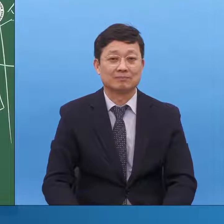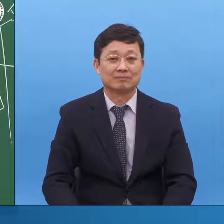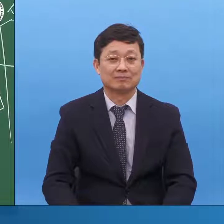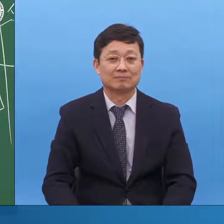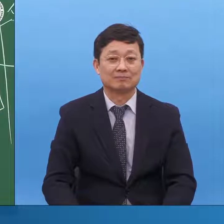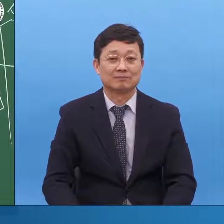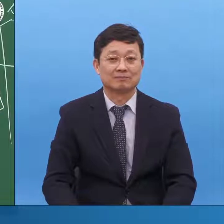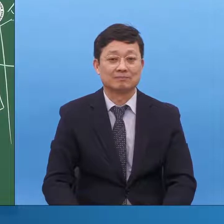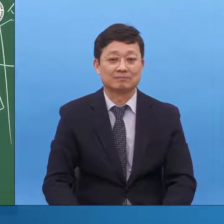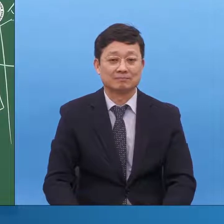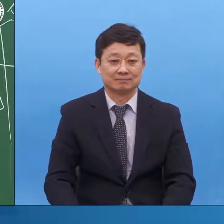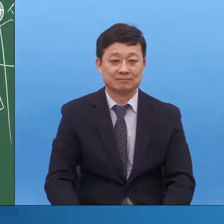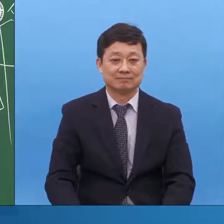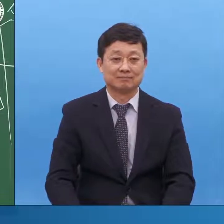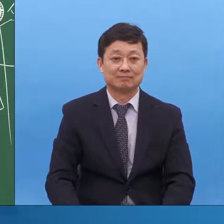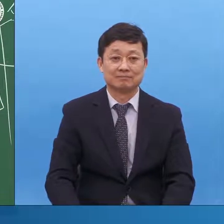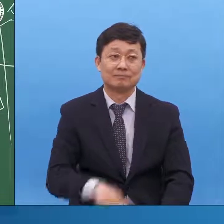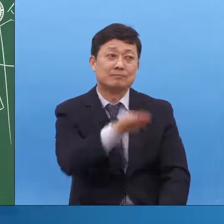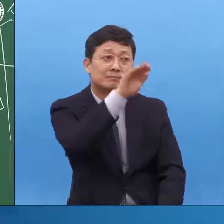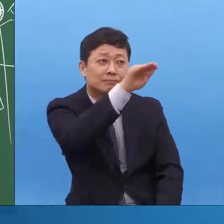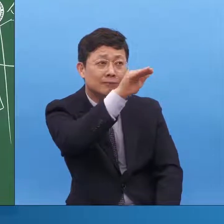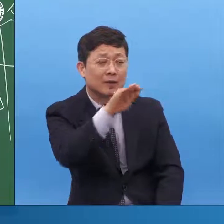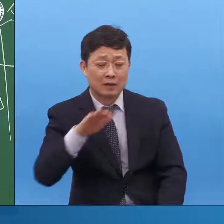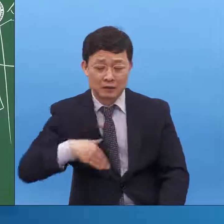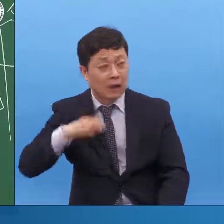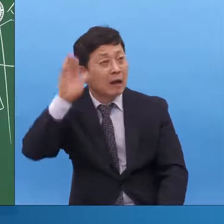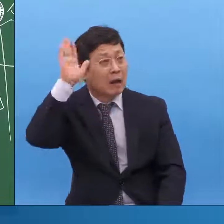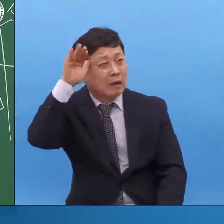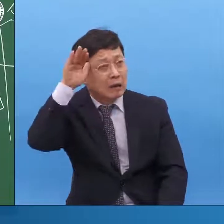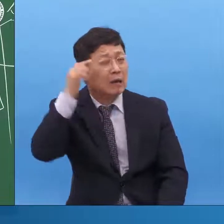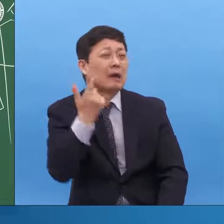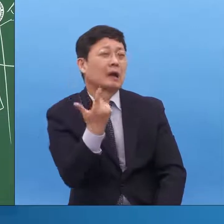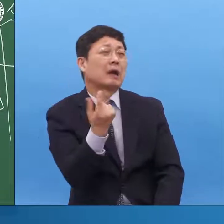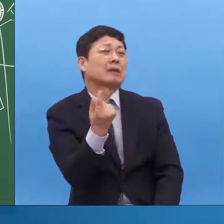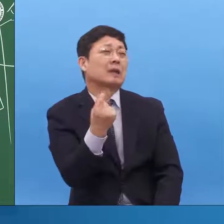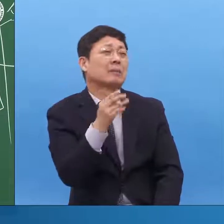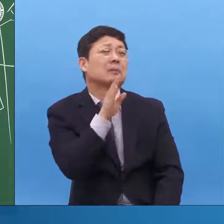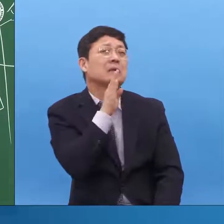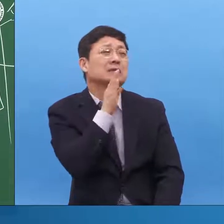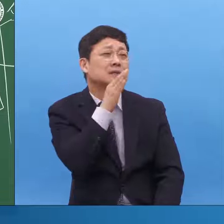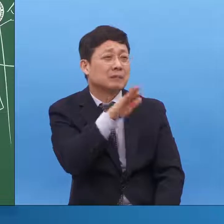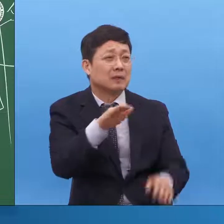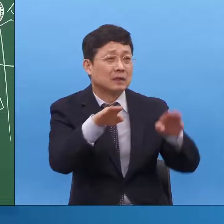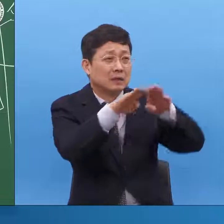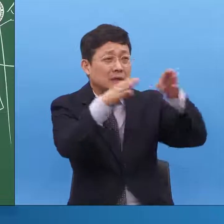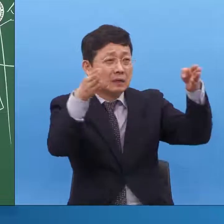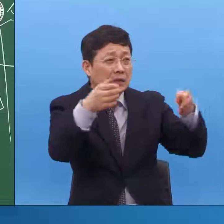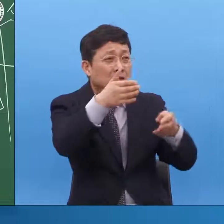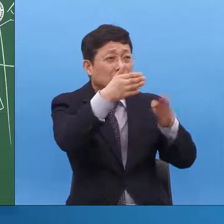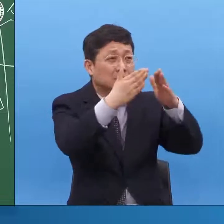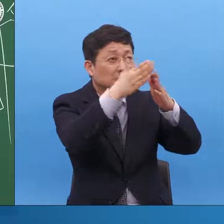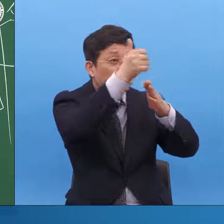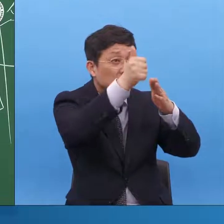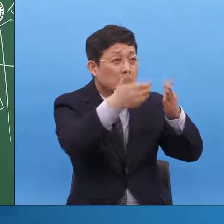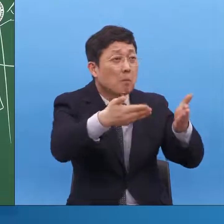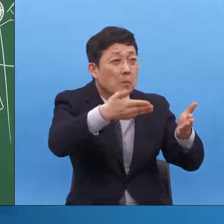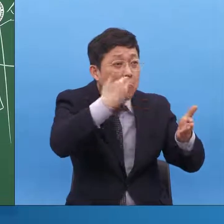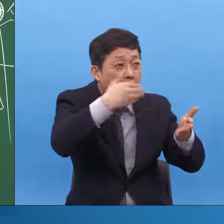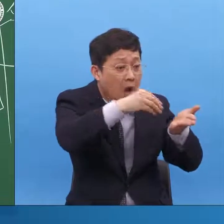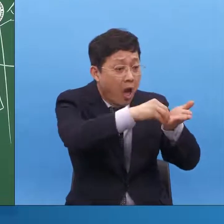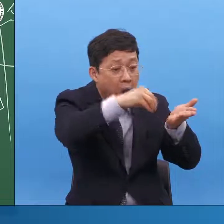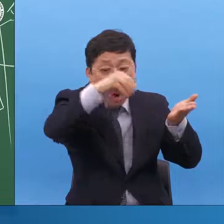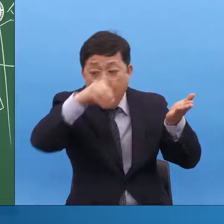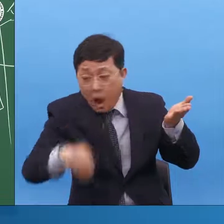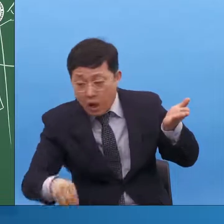22. 그러고 개도 주인의 상에서 떨어지는 걸 먹지 않습니까? And he said, even the dogs eat the crumbs that fall from their master's